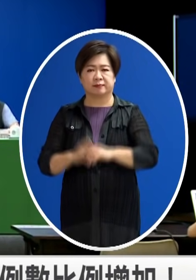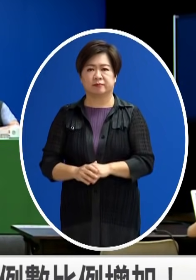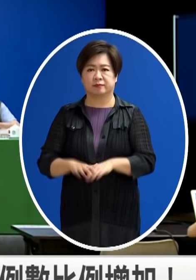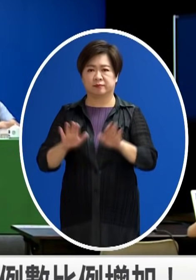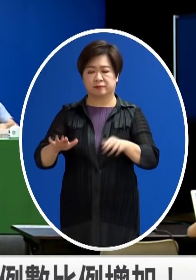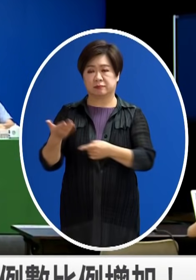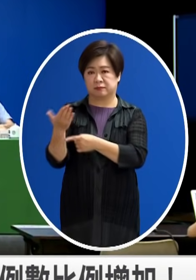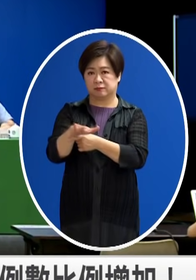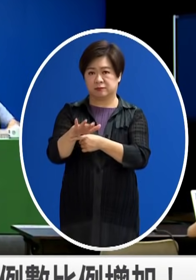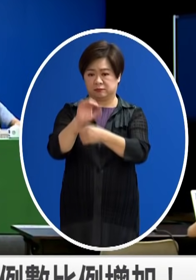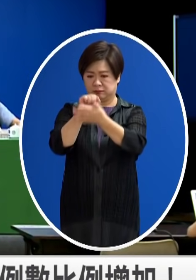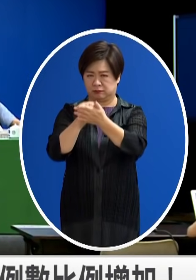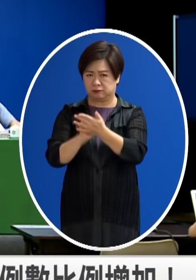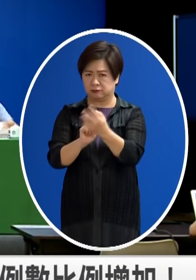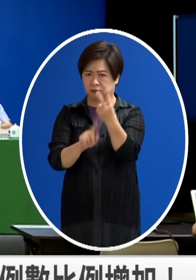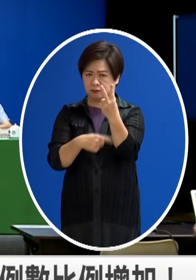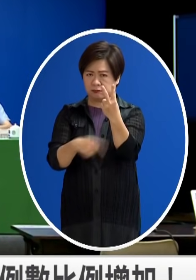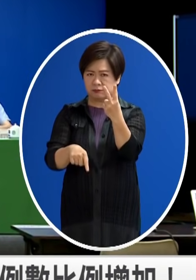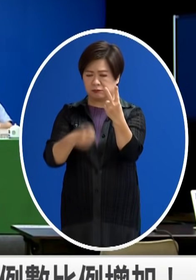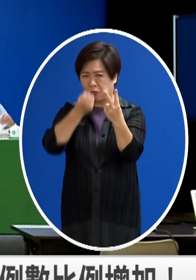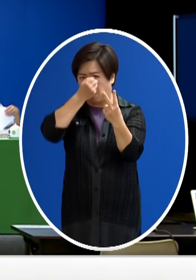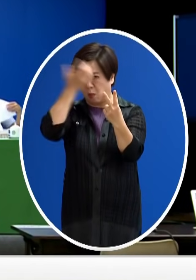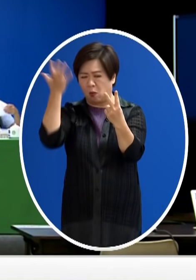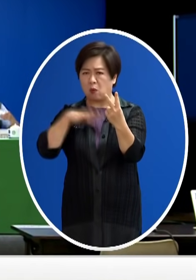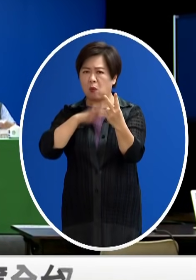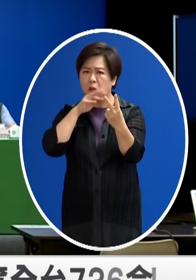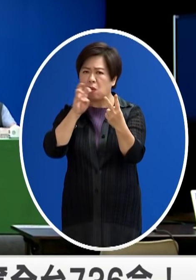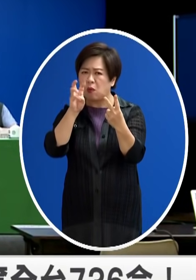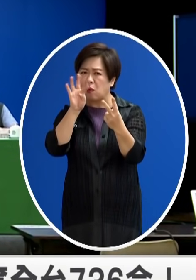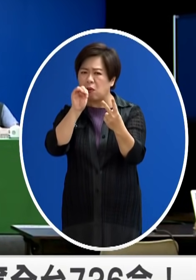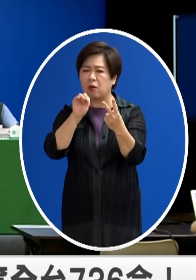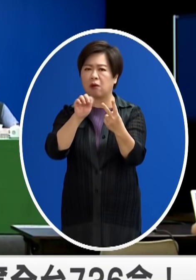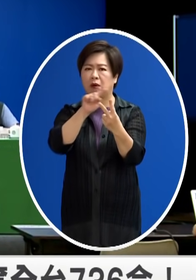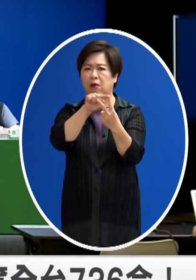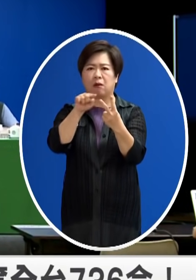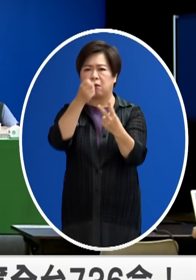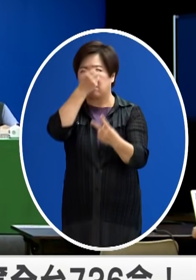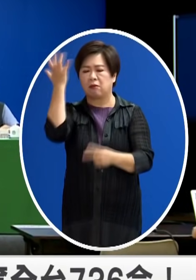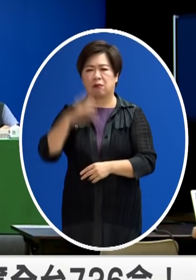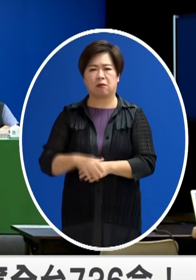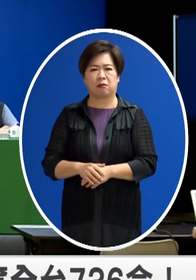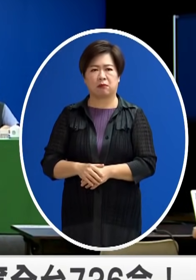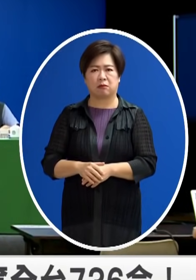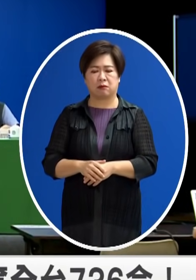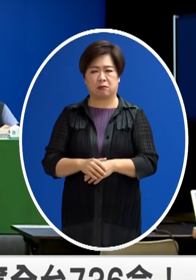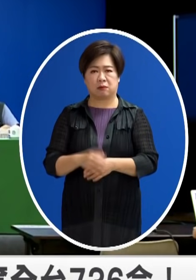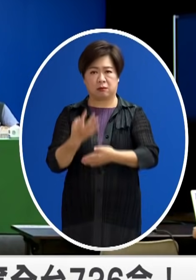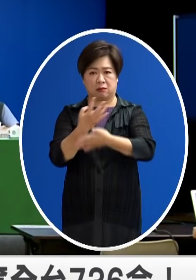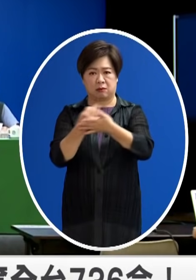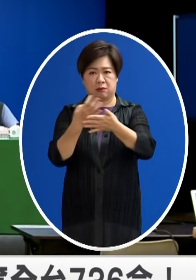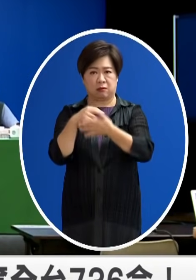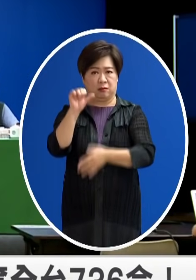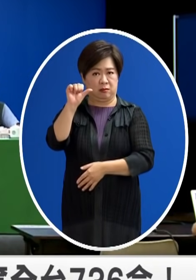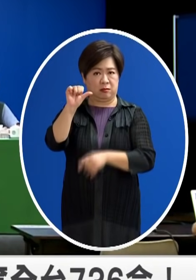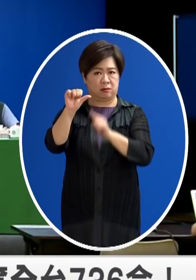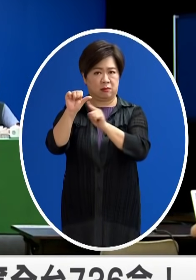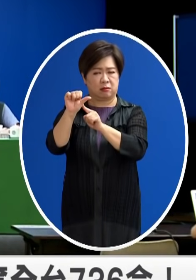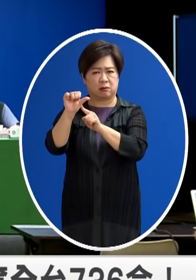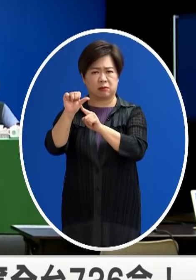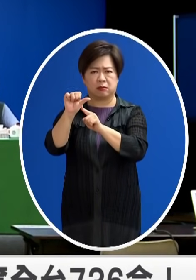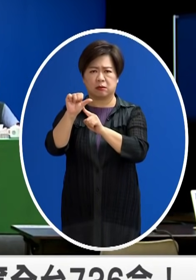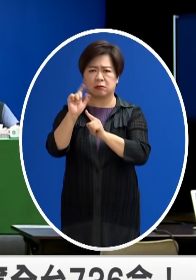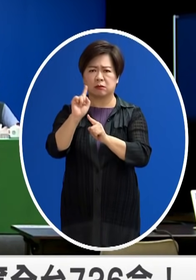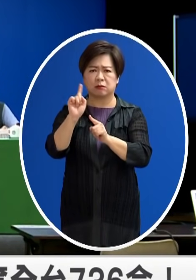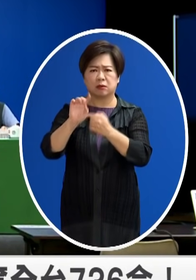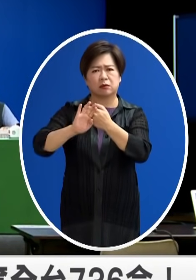亡的病例当中有2位是比较年轻，都是30多岁，另外序号，尤其是序号5，他是因为其他